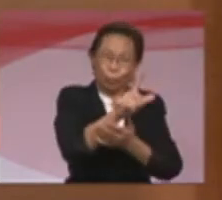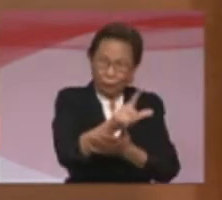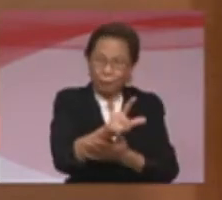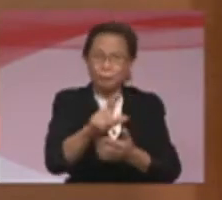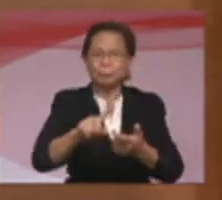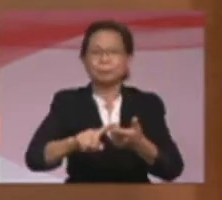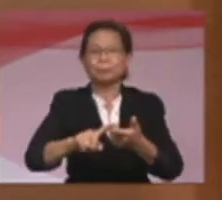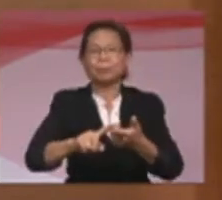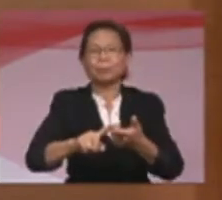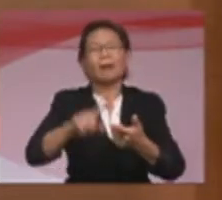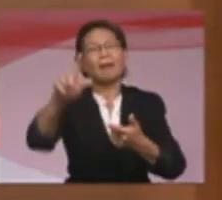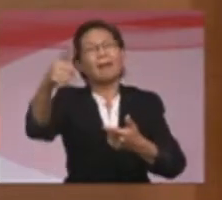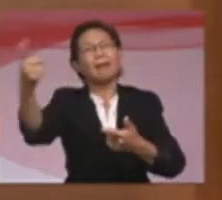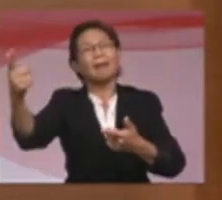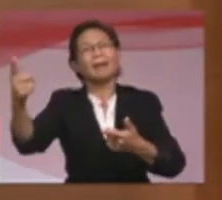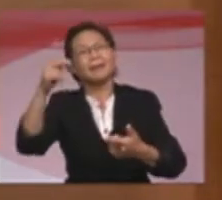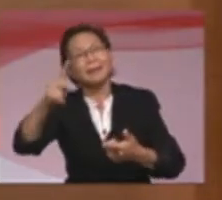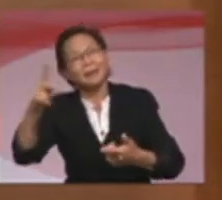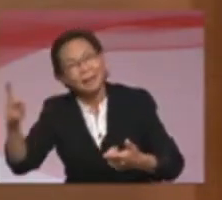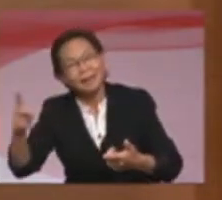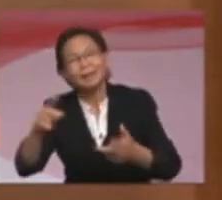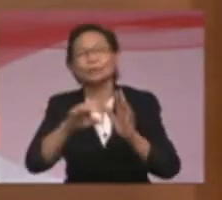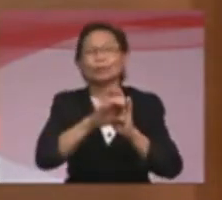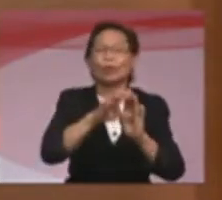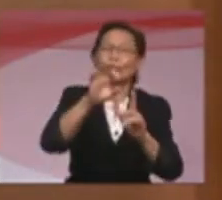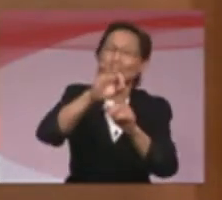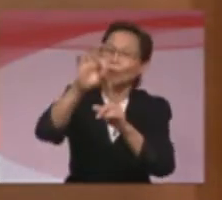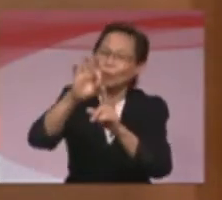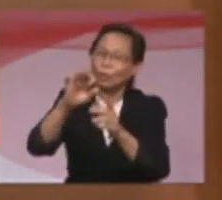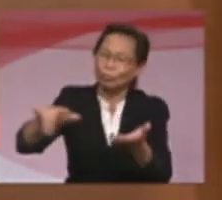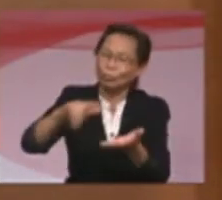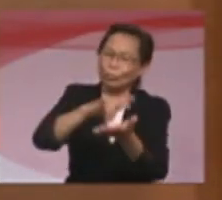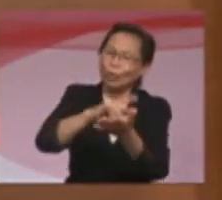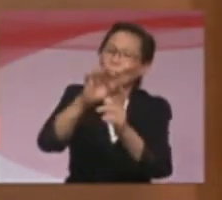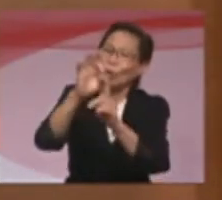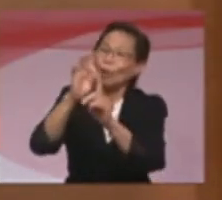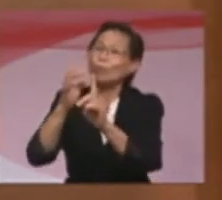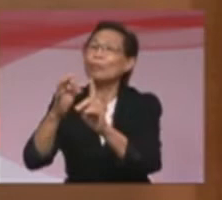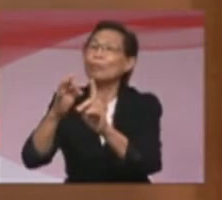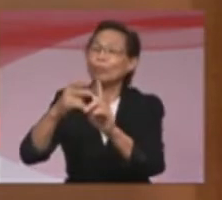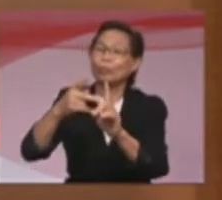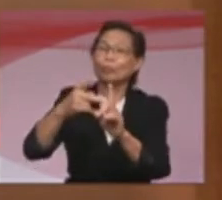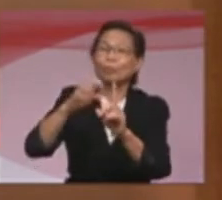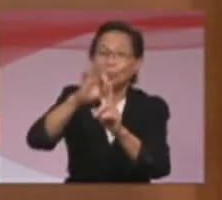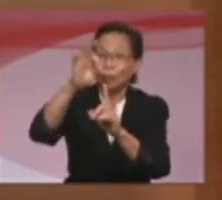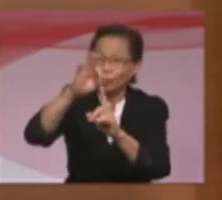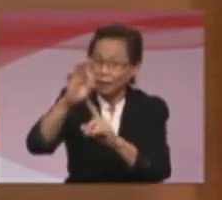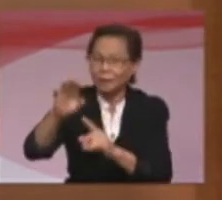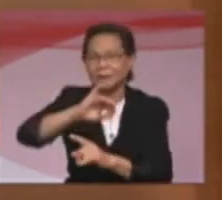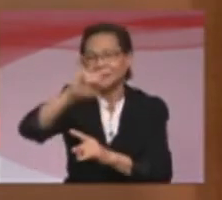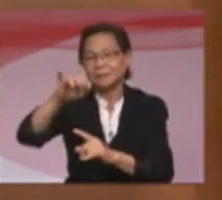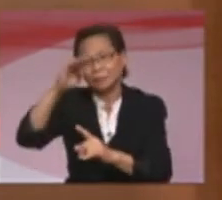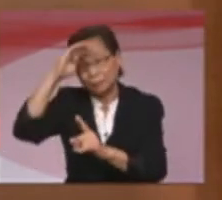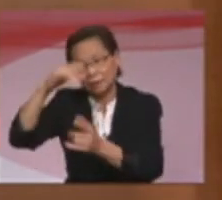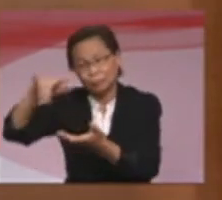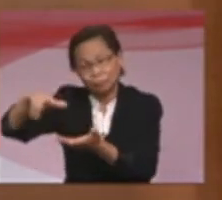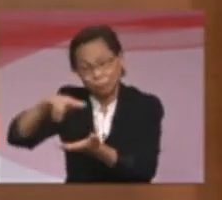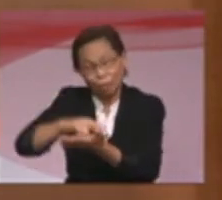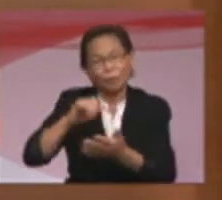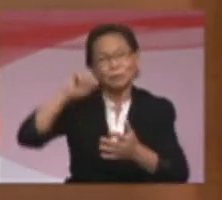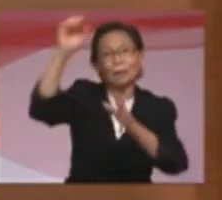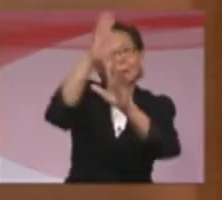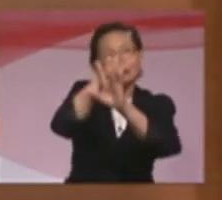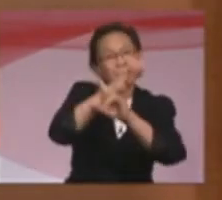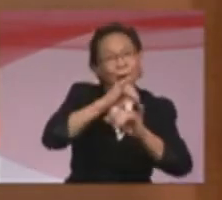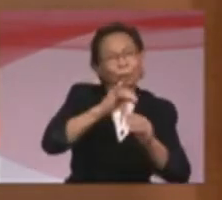lapangan terbang antarabangsa lain seperti Pulau Pinang, Johor Bahru, Sabah,